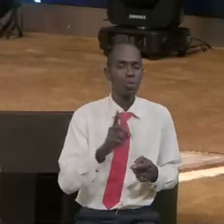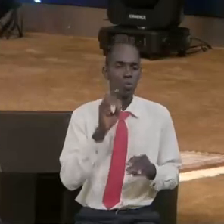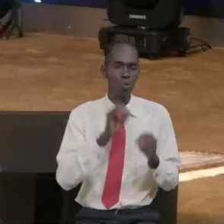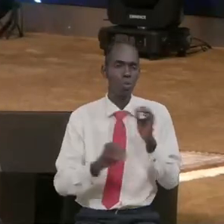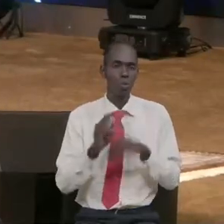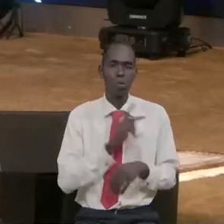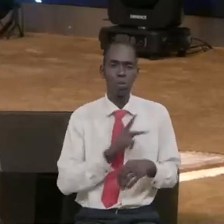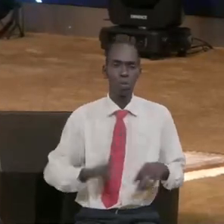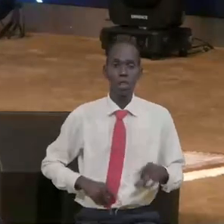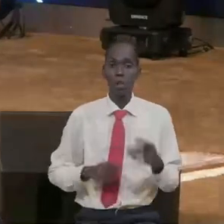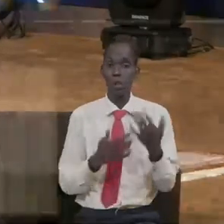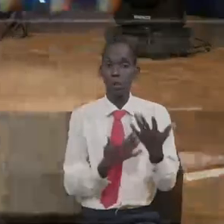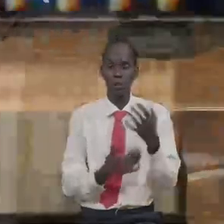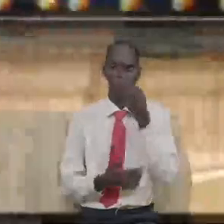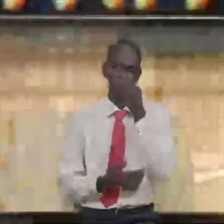Attendez.